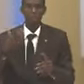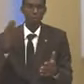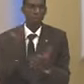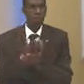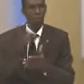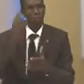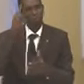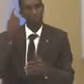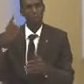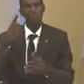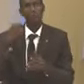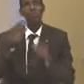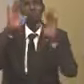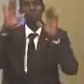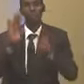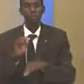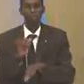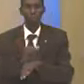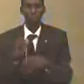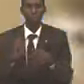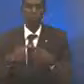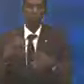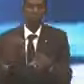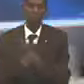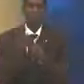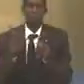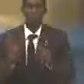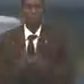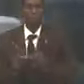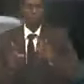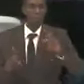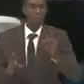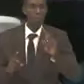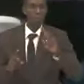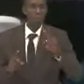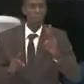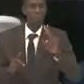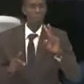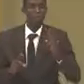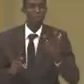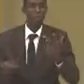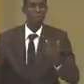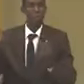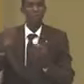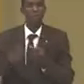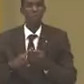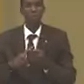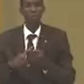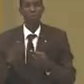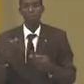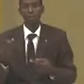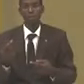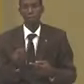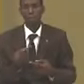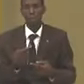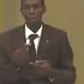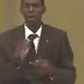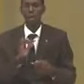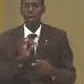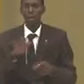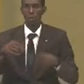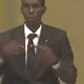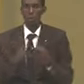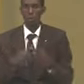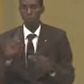je te parlais aux toilettes le premier joue le deuxième jour jusque jeudi matin cantal et j'ai découvert